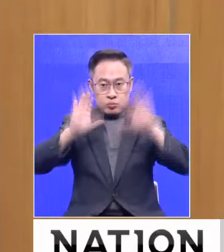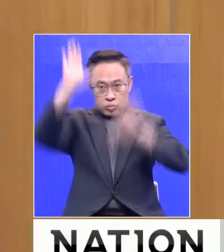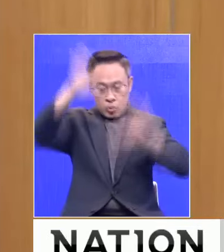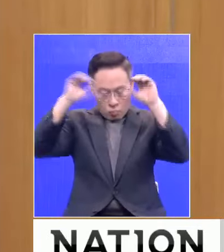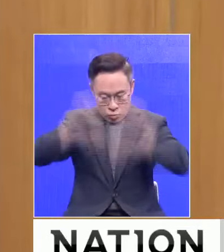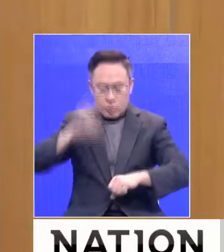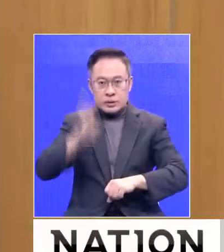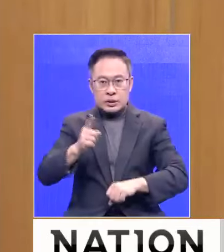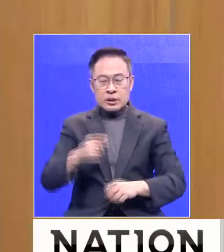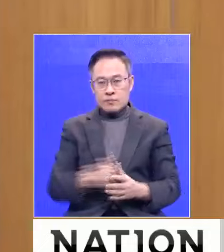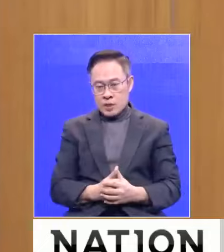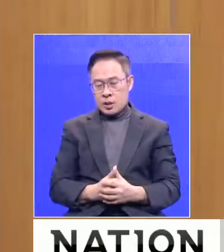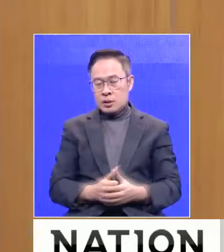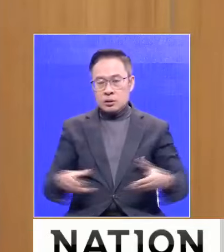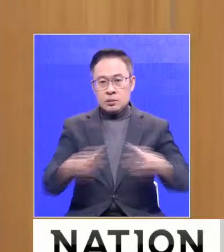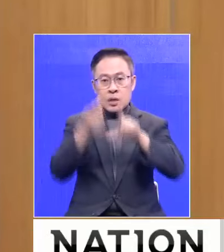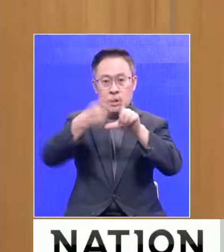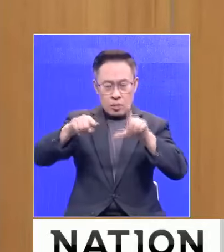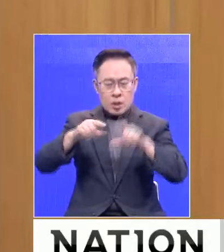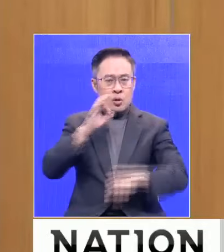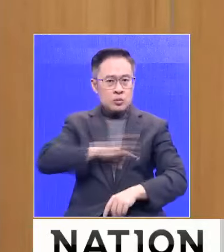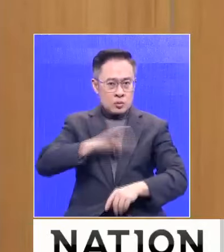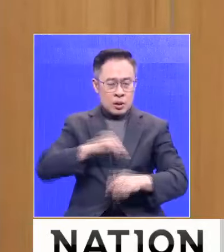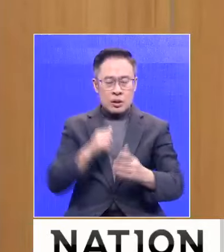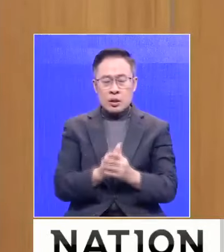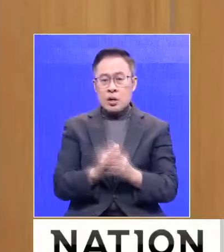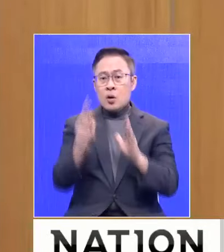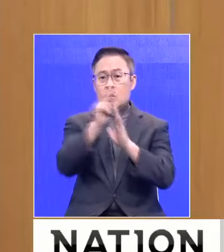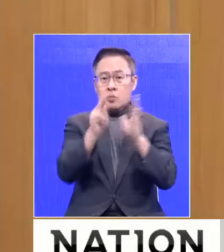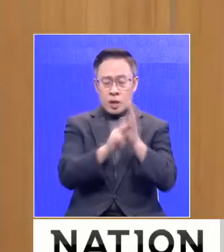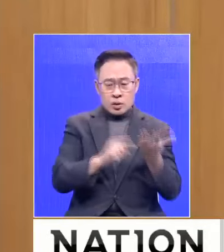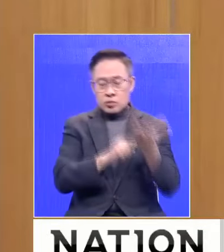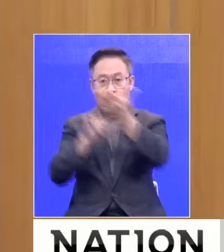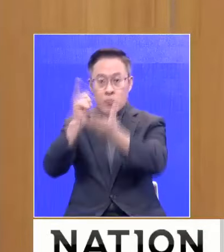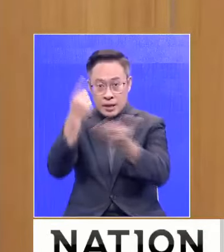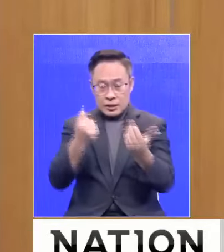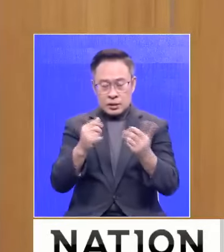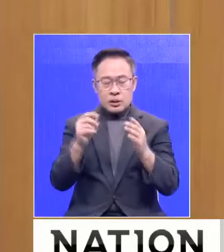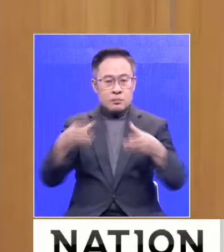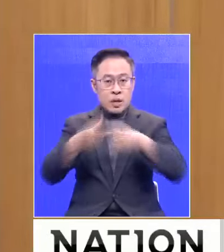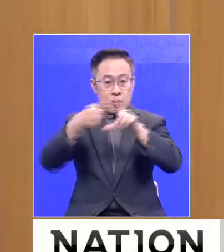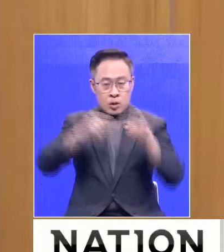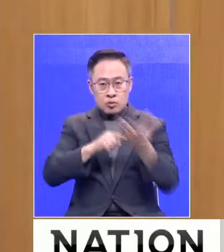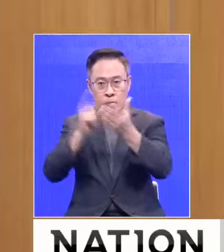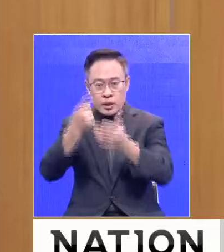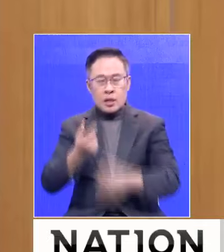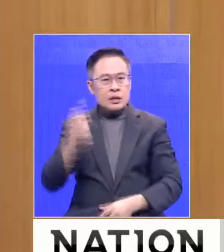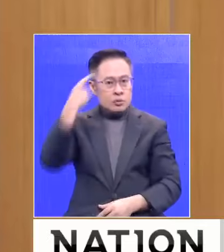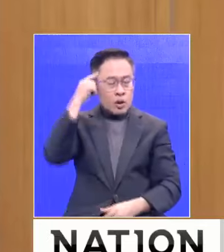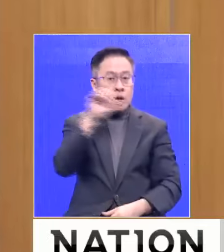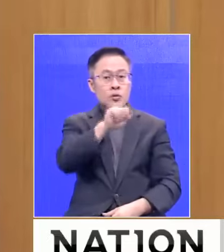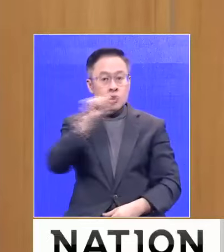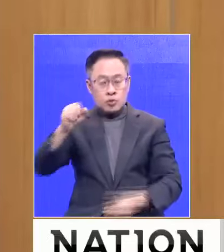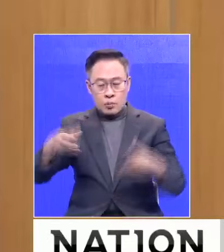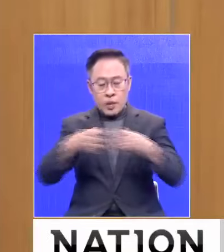การก้าวไกลก็บอกว่ายตินี้หมายถึงที่เขาขอเสนอใหม่เนี่ยนะน่าจะได้รับการสนับสนุนครับจากส.ส.ทุกพรร